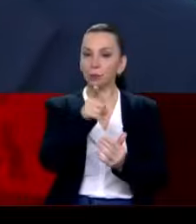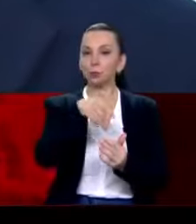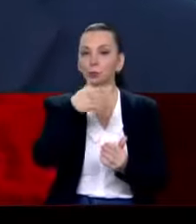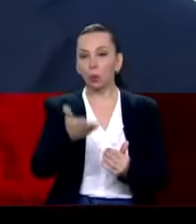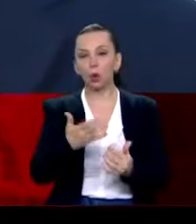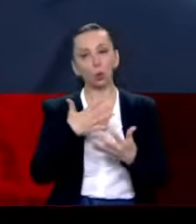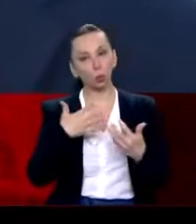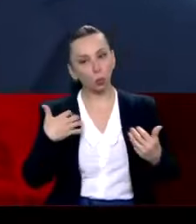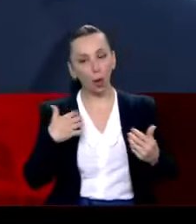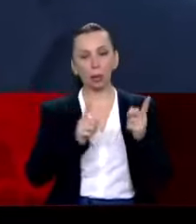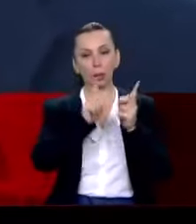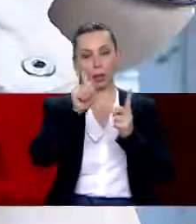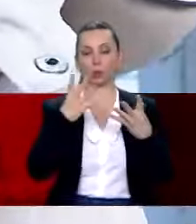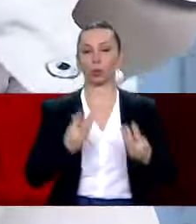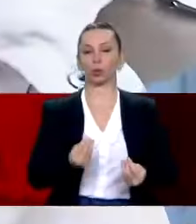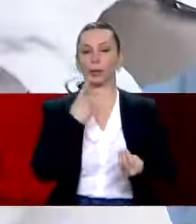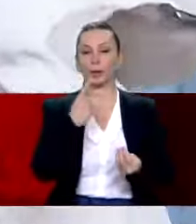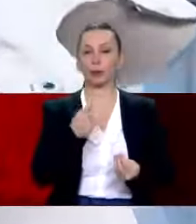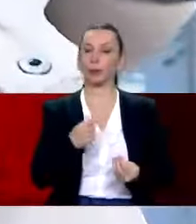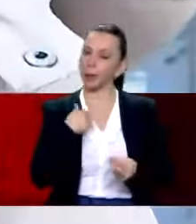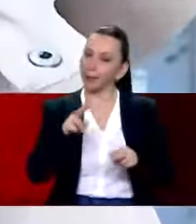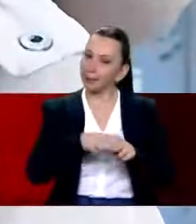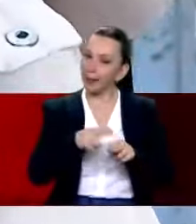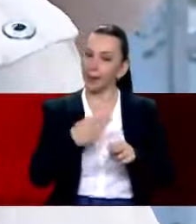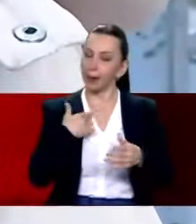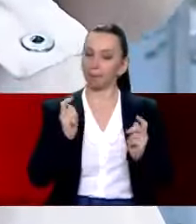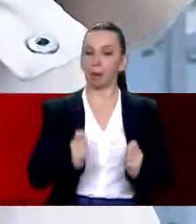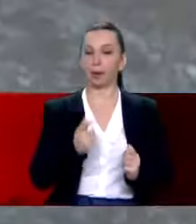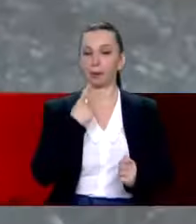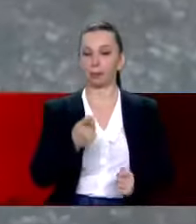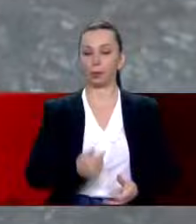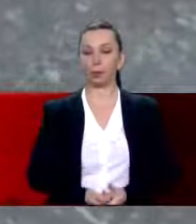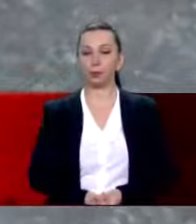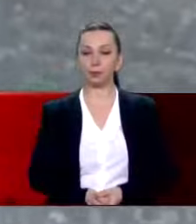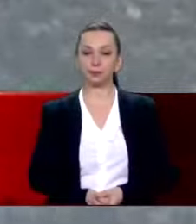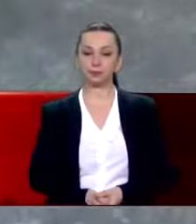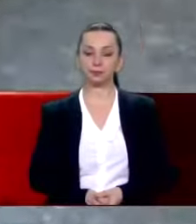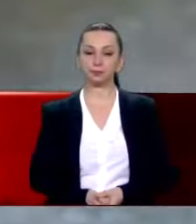sonra zaten güvenli bir internetiniz olacaktır. En azından denerim, modemimi güncellemeye çalışırım.